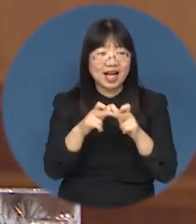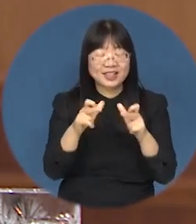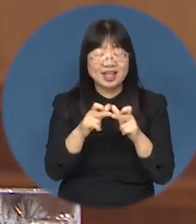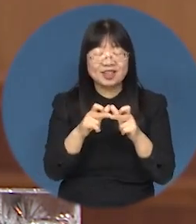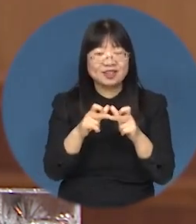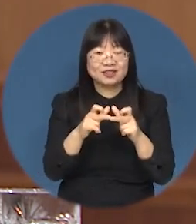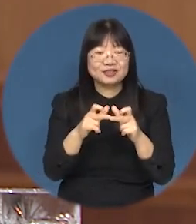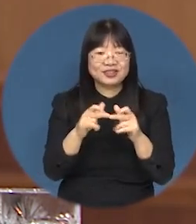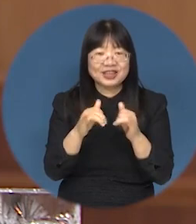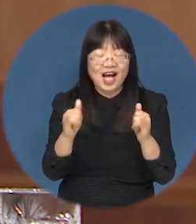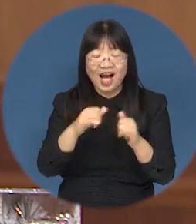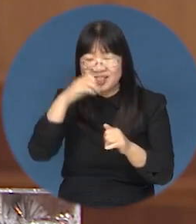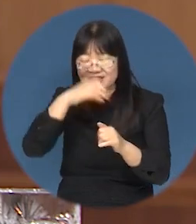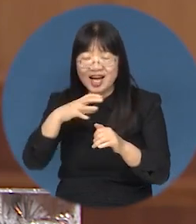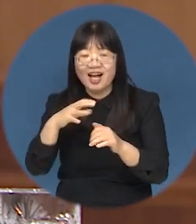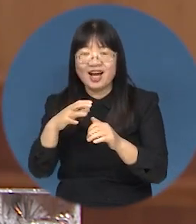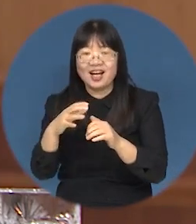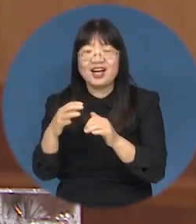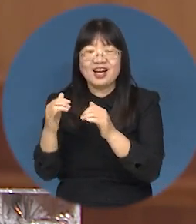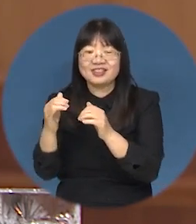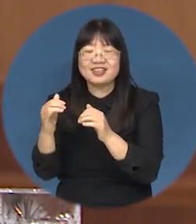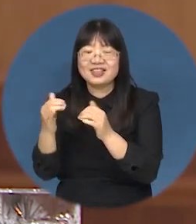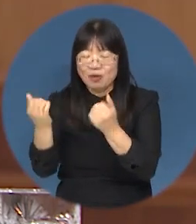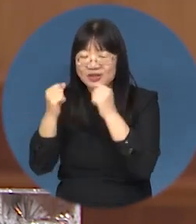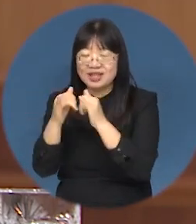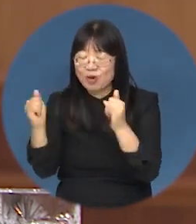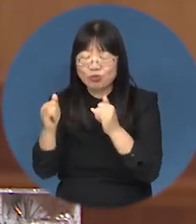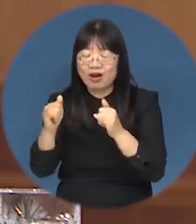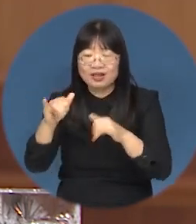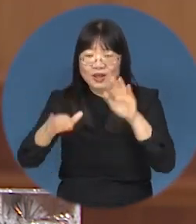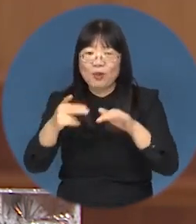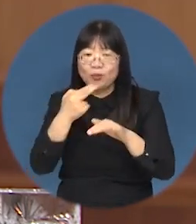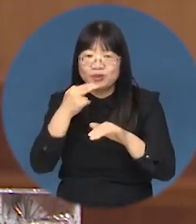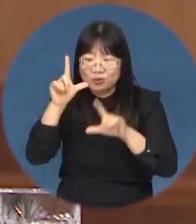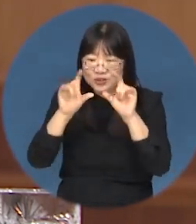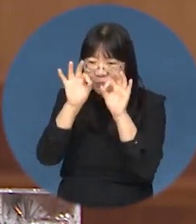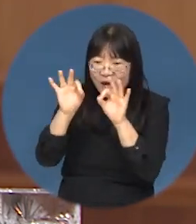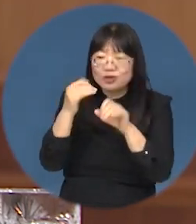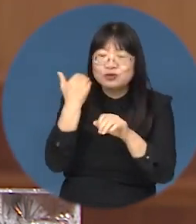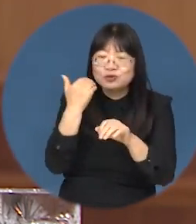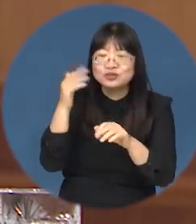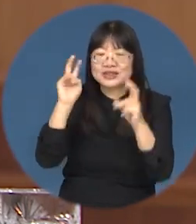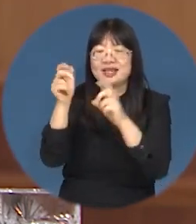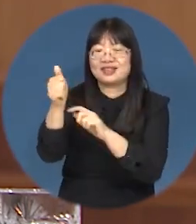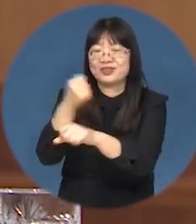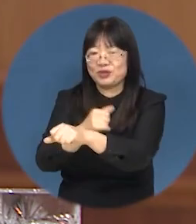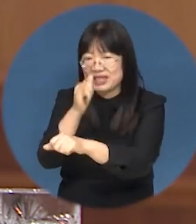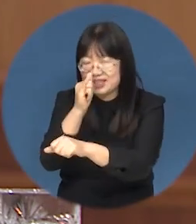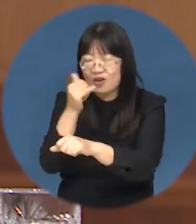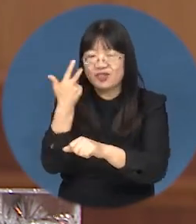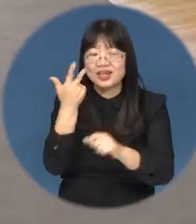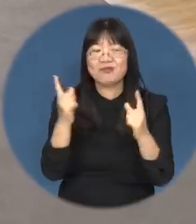공이 바로 우리 대표님한테 있구나. 오늘 새삼 깨달았습니다. 다음 시간 또 뵙죠. 안녕히 계십시오.